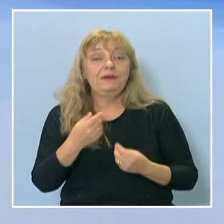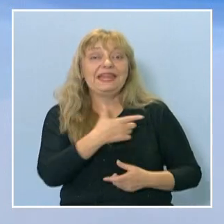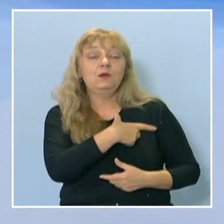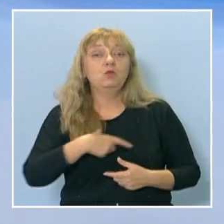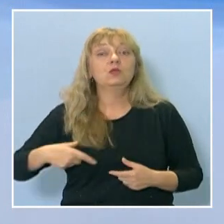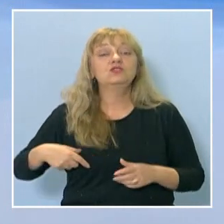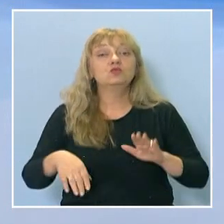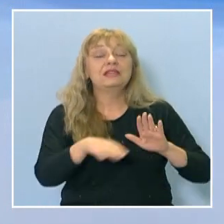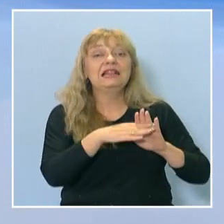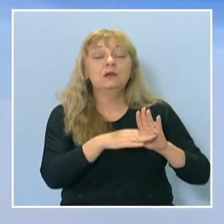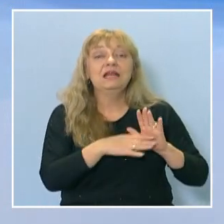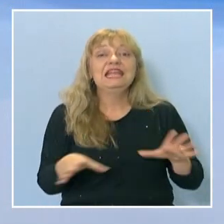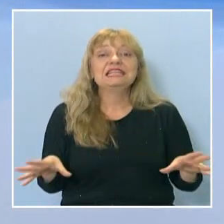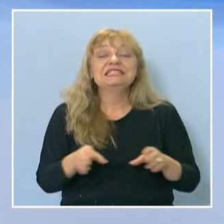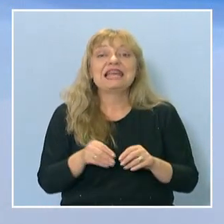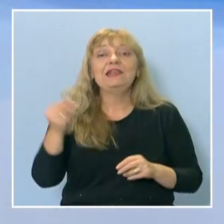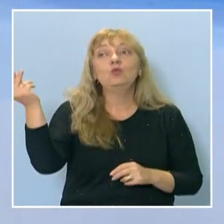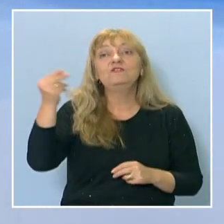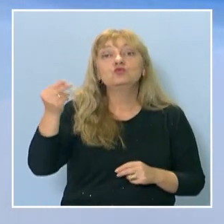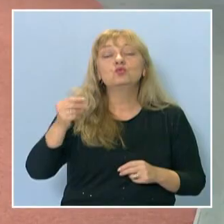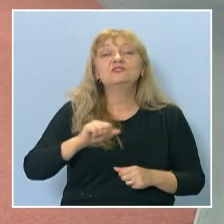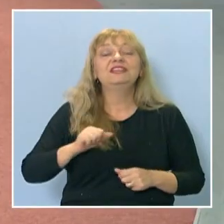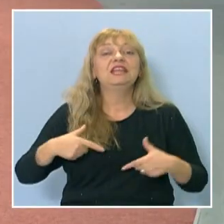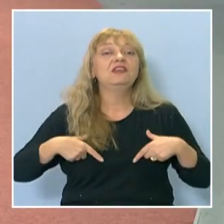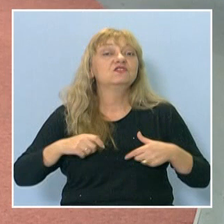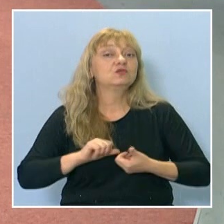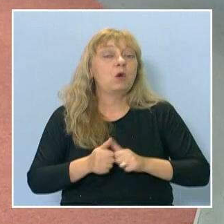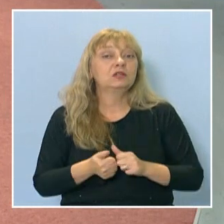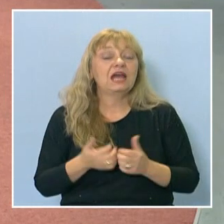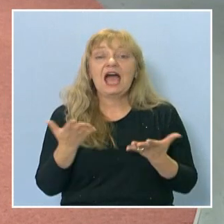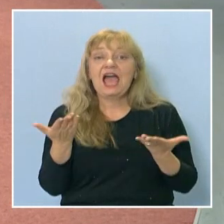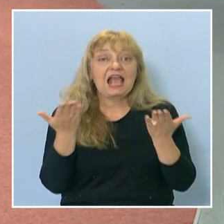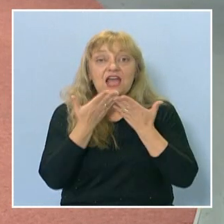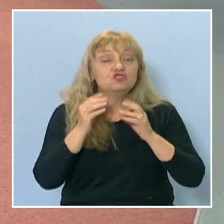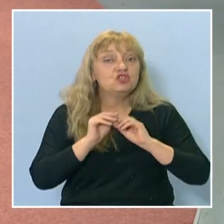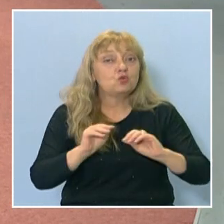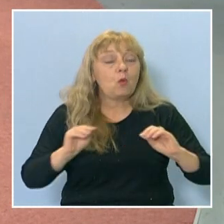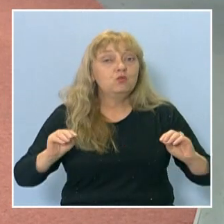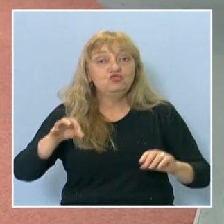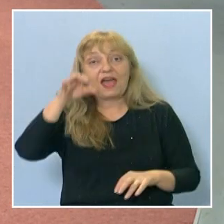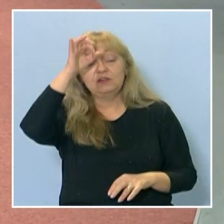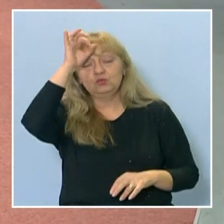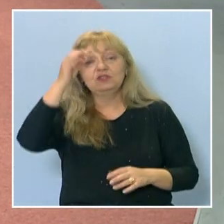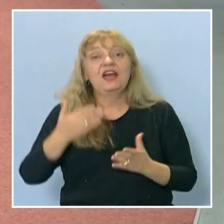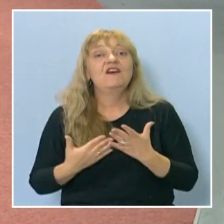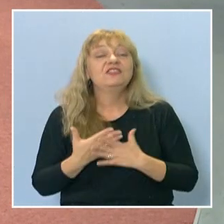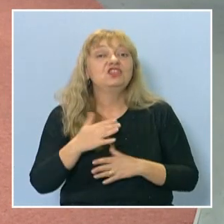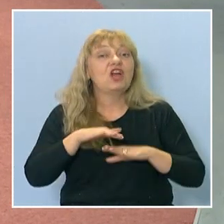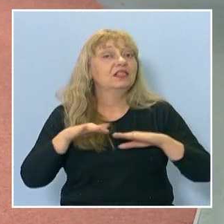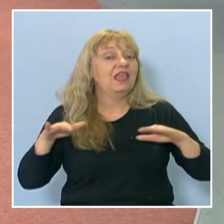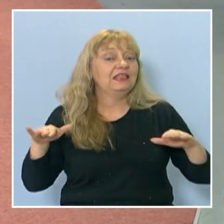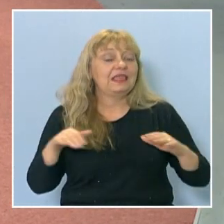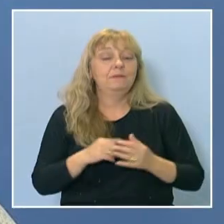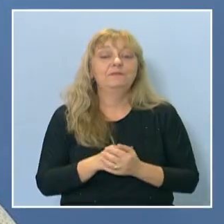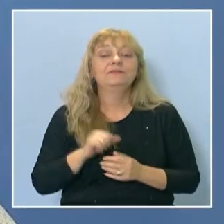програма заедно в изкуствата и спорта. Как ще се обучават учениците конкретно в началния етап, госпожо Салем?